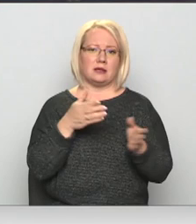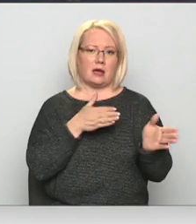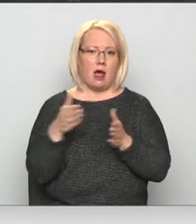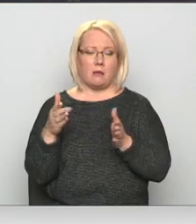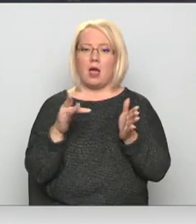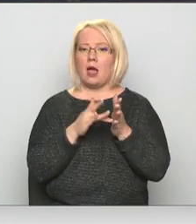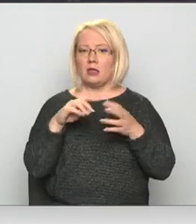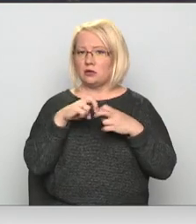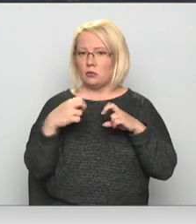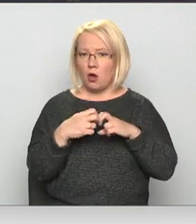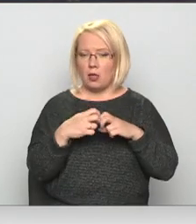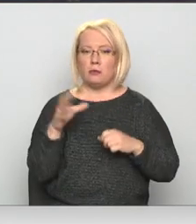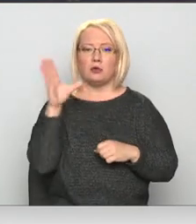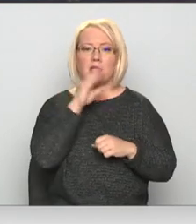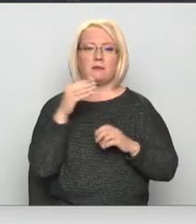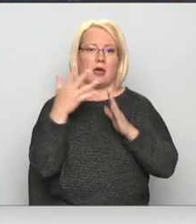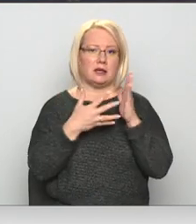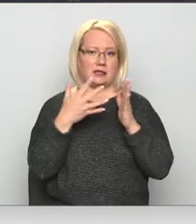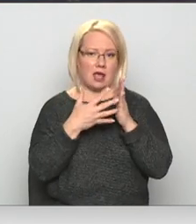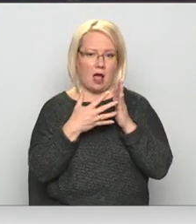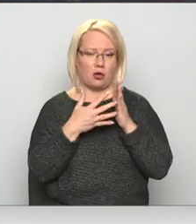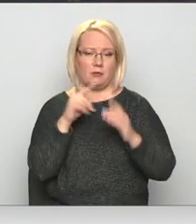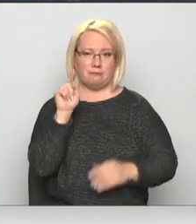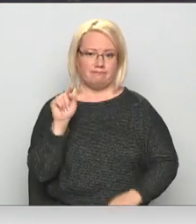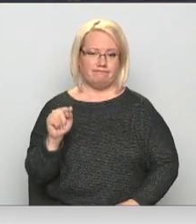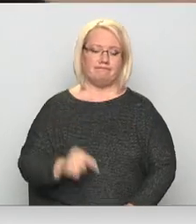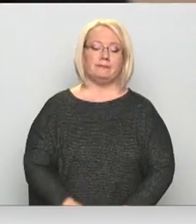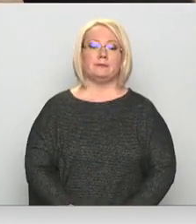galvenās problēmas un iespējami risinājumi, stāsta Vita Anstrate.